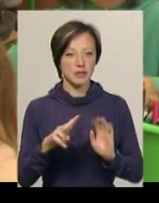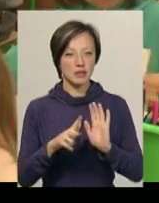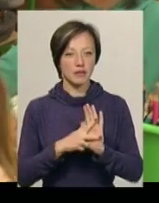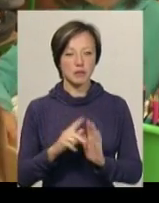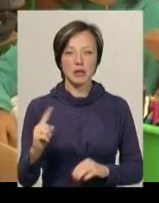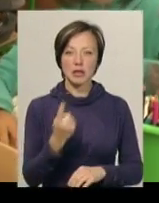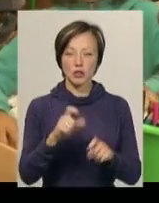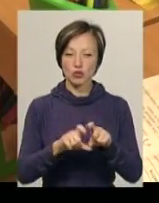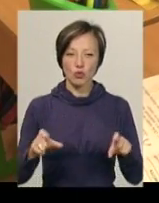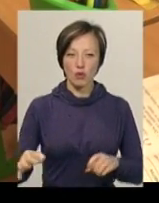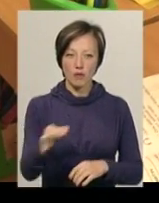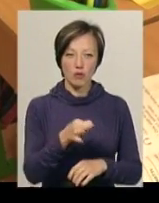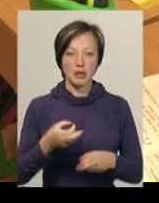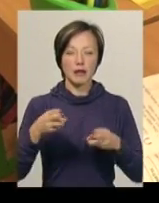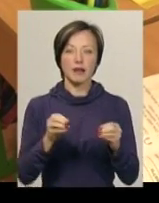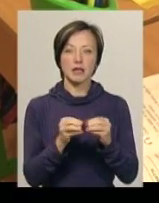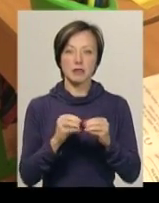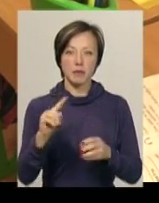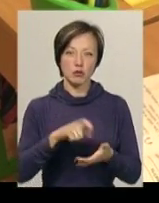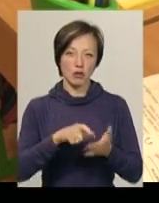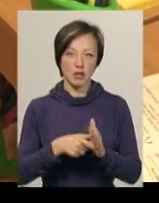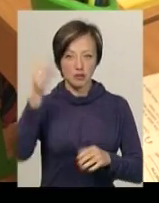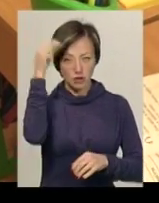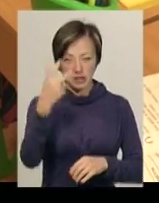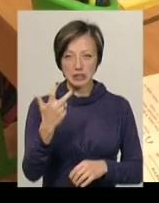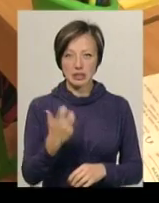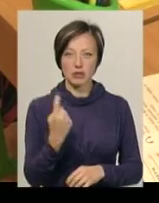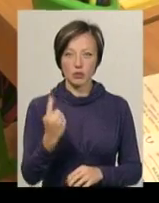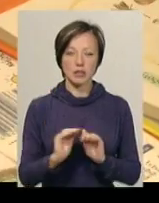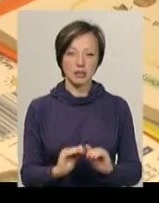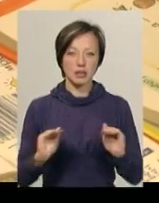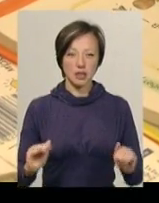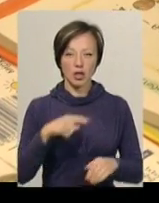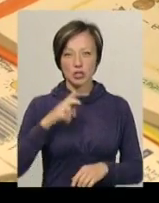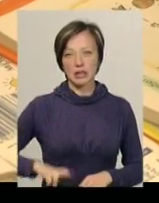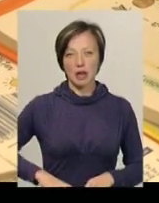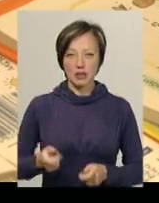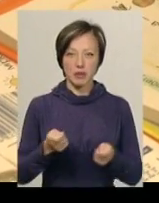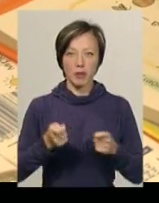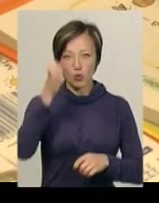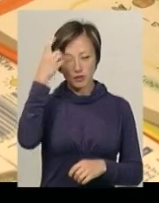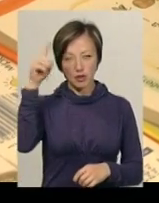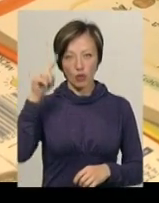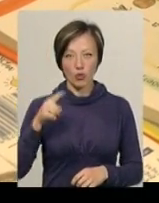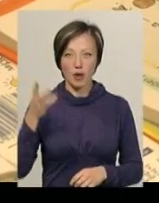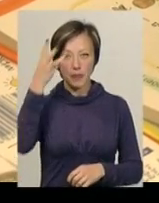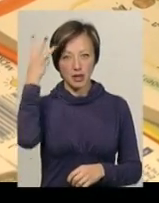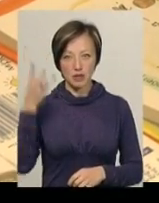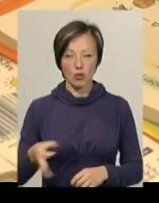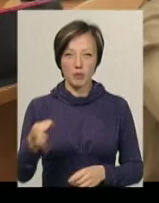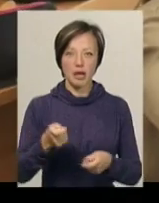28 – єдина школа на Хмельниччині, де у 10 перших класах навчається 301 учень, каже директор Департаменту освіти та науки